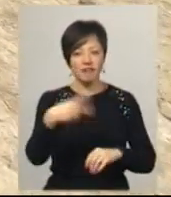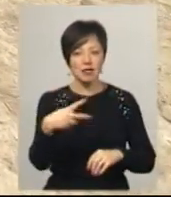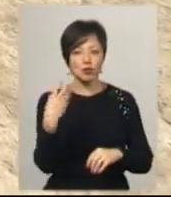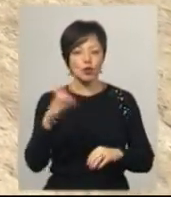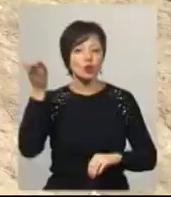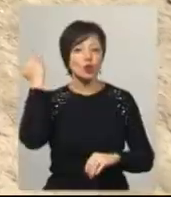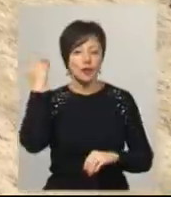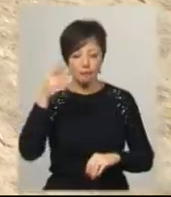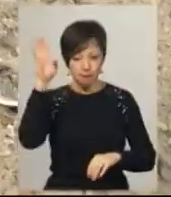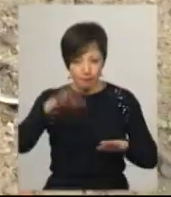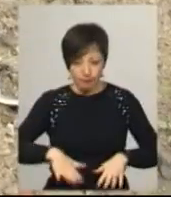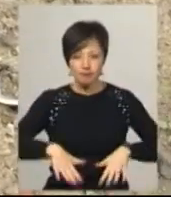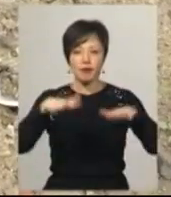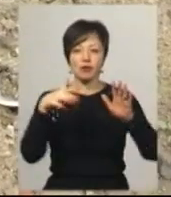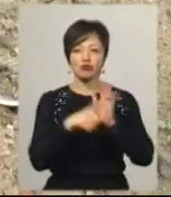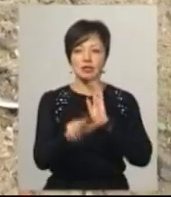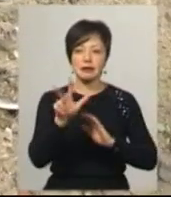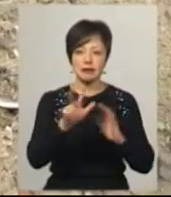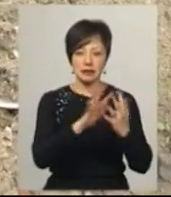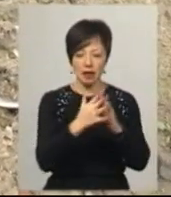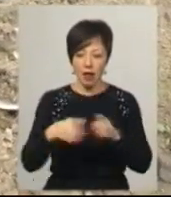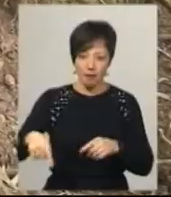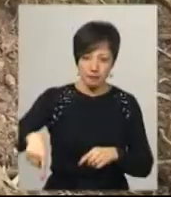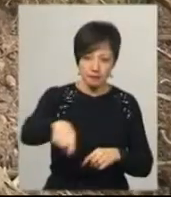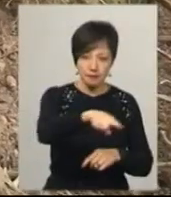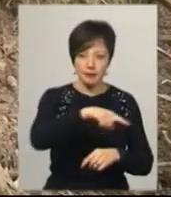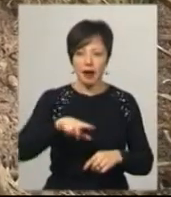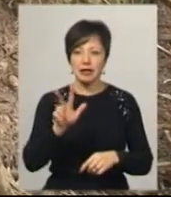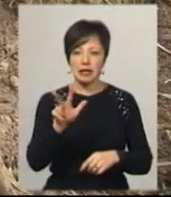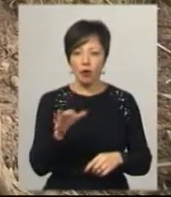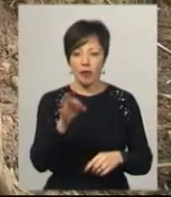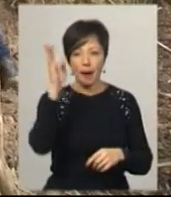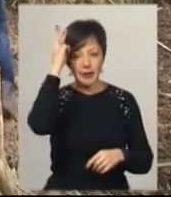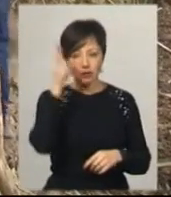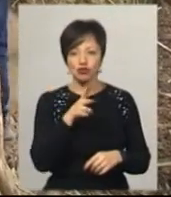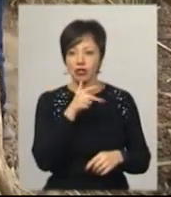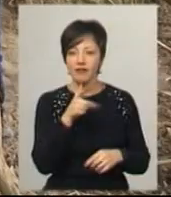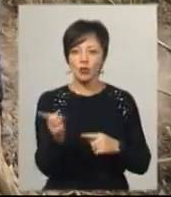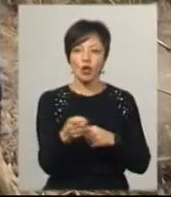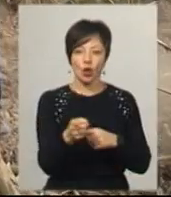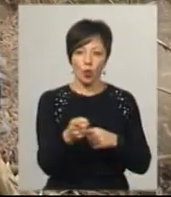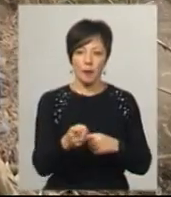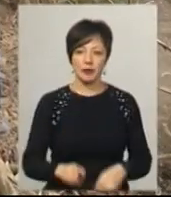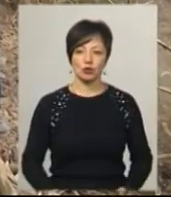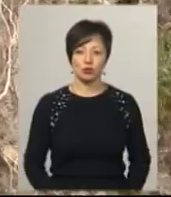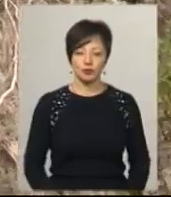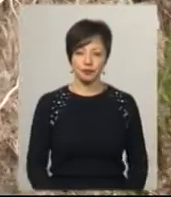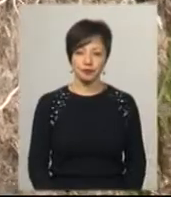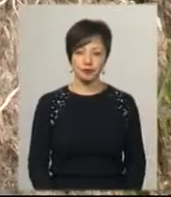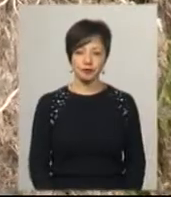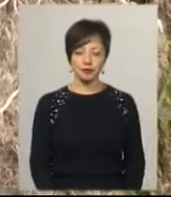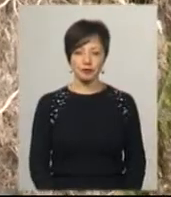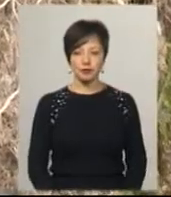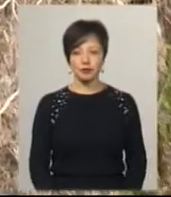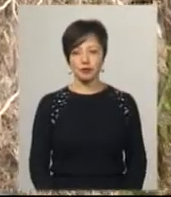Тоді в урочищі затопили 63 села. Простягається об'єкт на три області: Хмельницьку, Чернівецьку та Тернопільську. Світлана Поробок, Дем'ян Цегольник. Новини